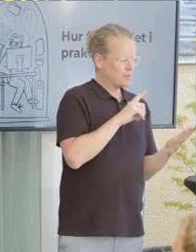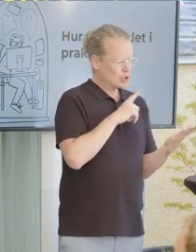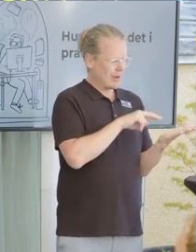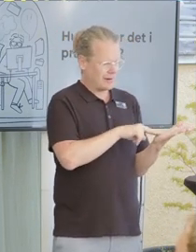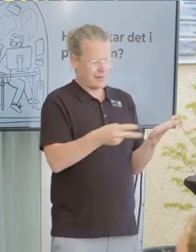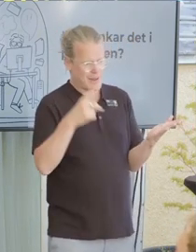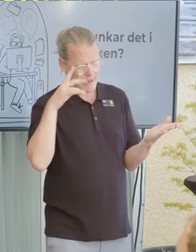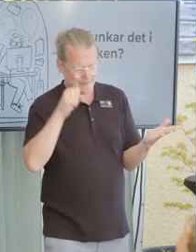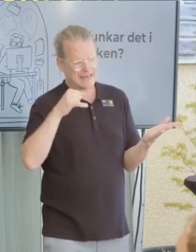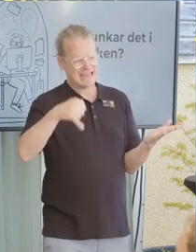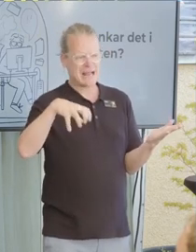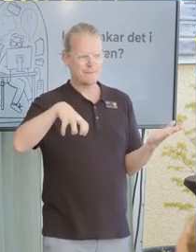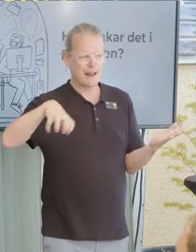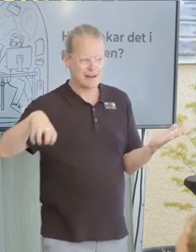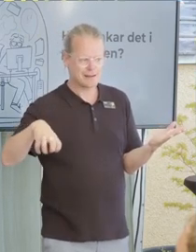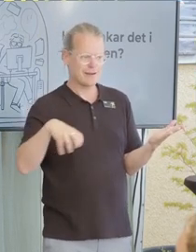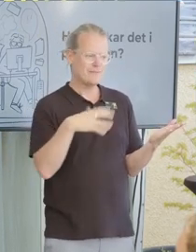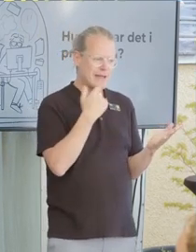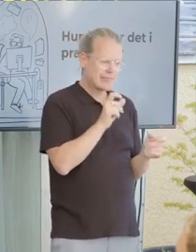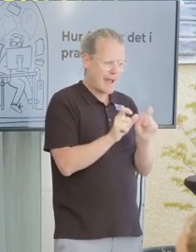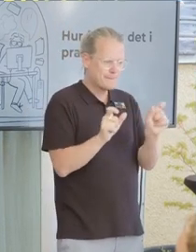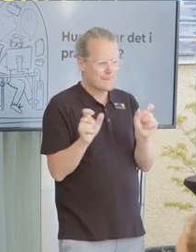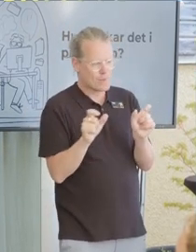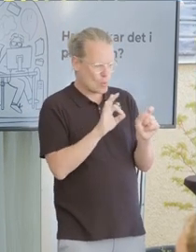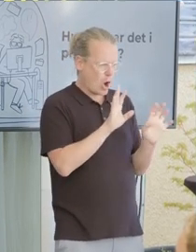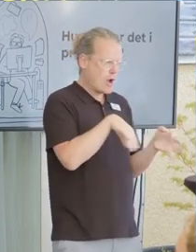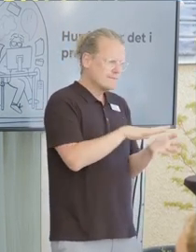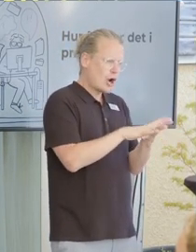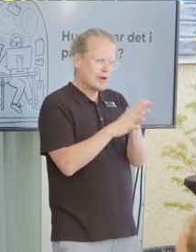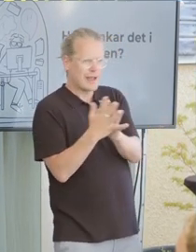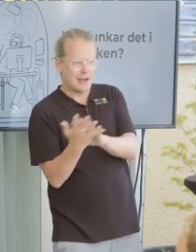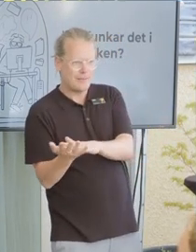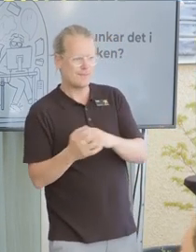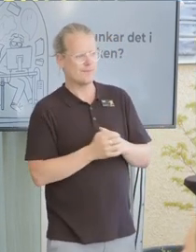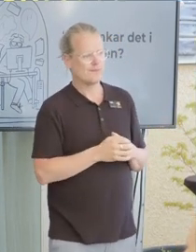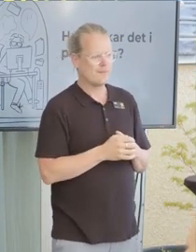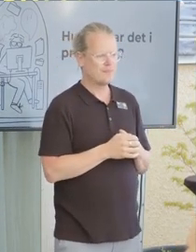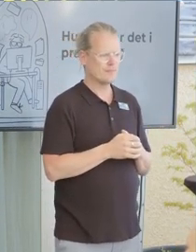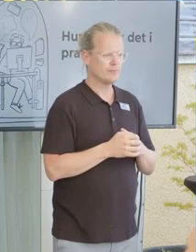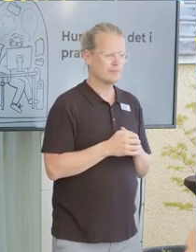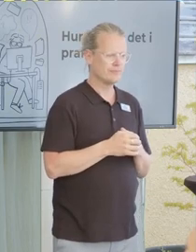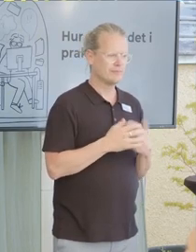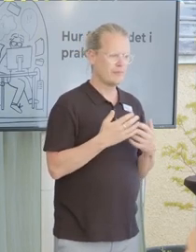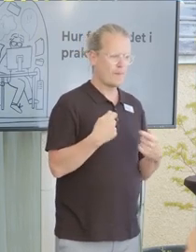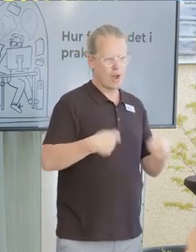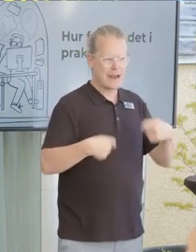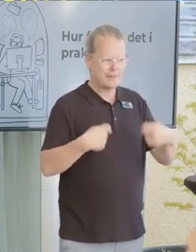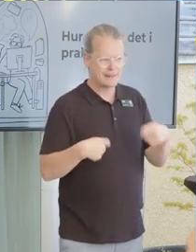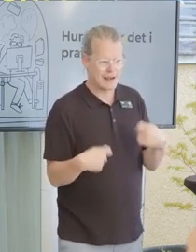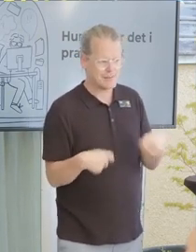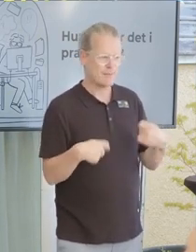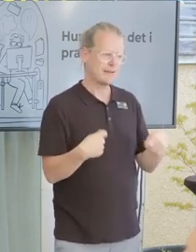tid. Jag har till exempel studerat hur propagandabegreppet har använts i riksdagen från 1800-talet och framåt